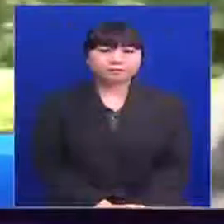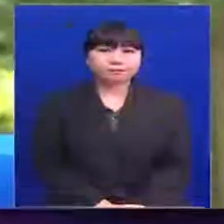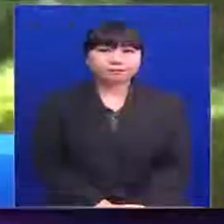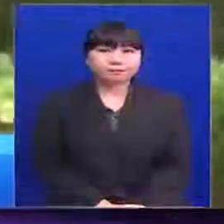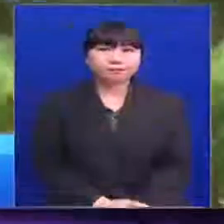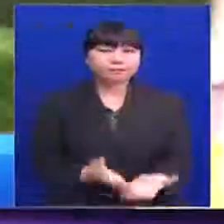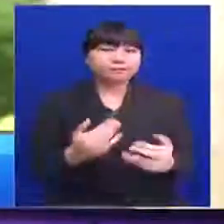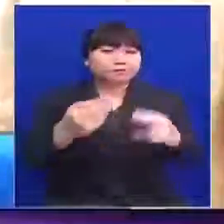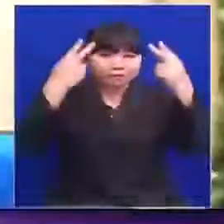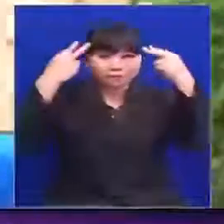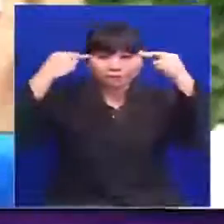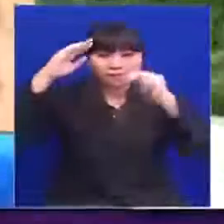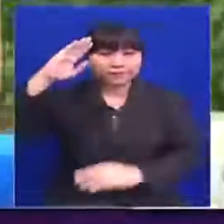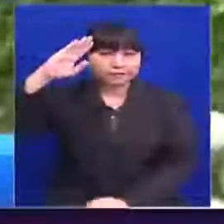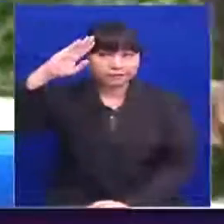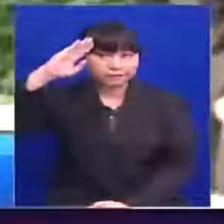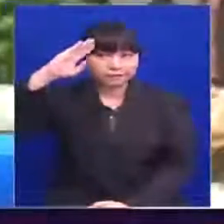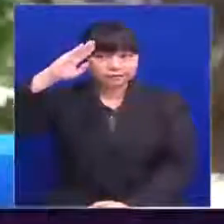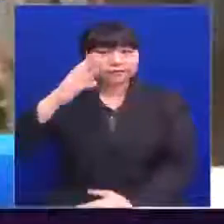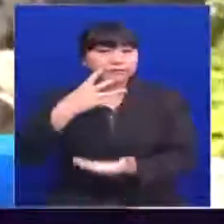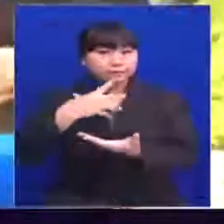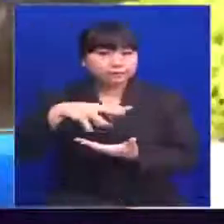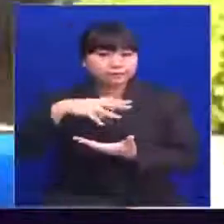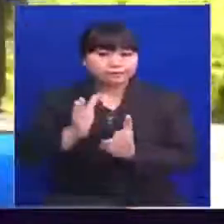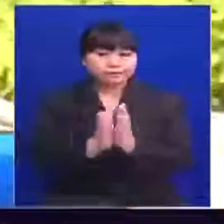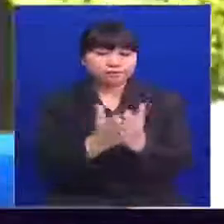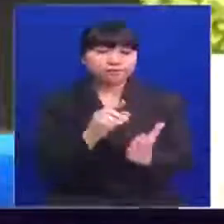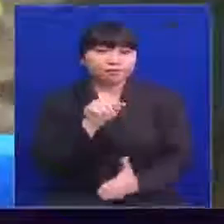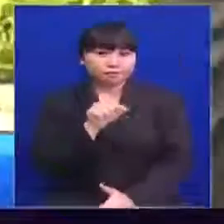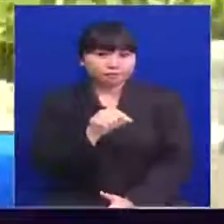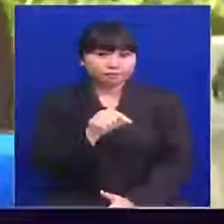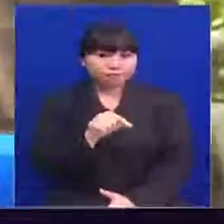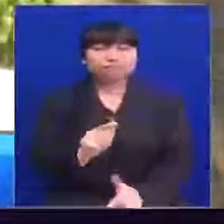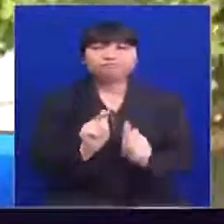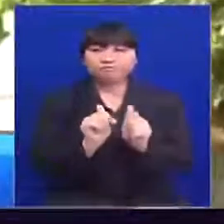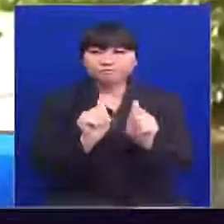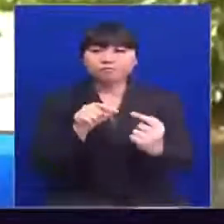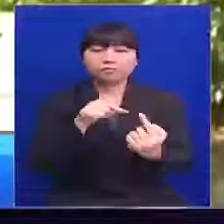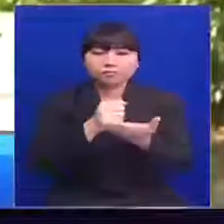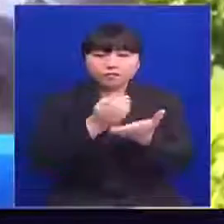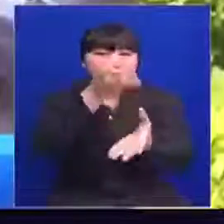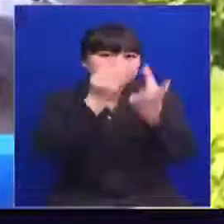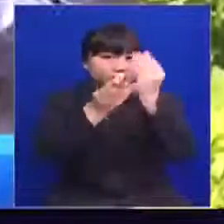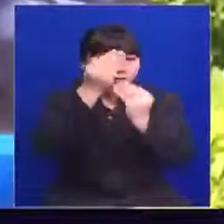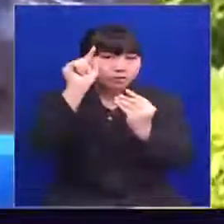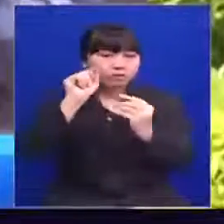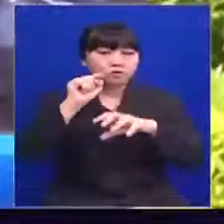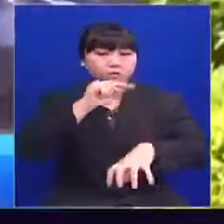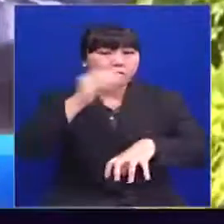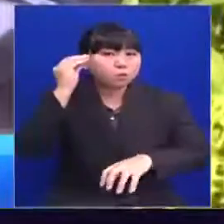โดยพลเอกประยุทธ์จันทร์โอชานะคะนายกรัฐมนตรีนะคะได้กล่าวว่าหนังสือเล่มนี้ถือเป็นแนวทางที่ดีที่จะสร้างการเรียนรู้โดยเฉพาะองค์ความ